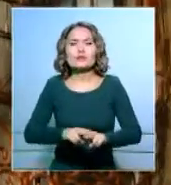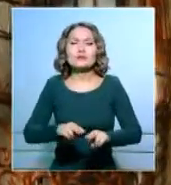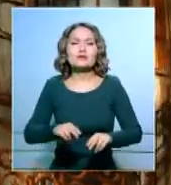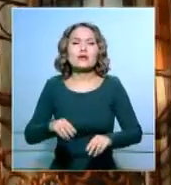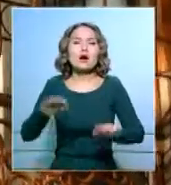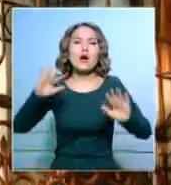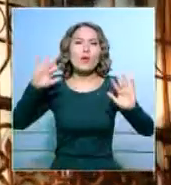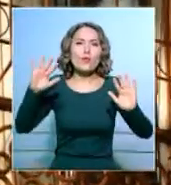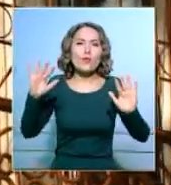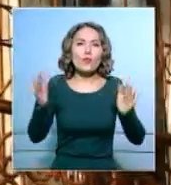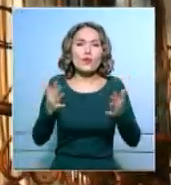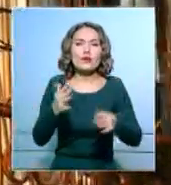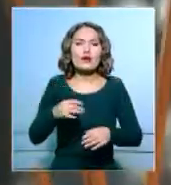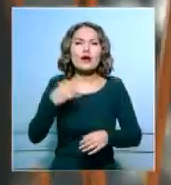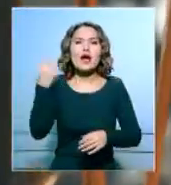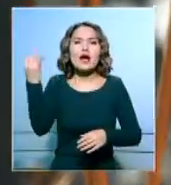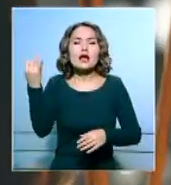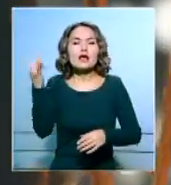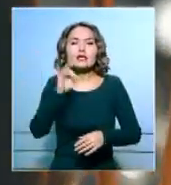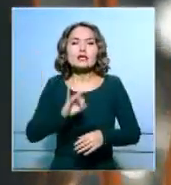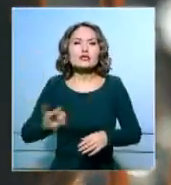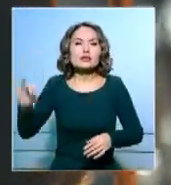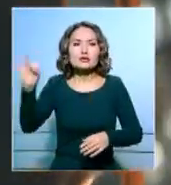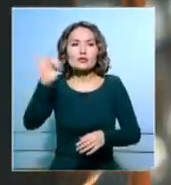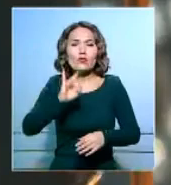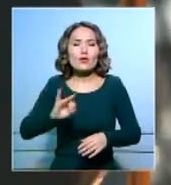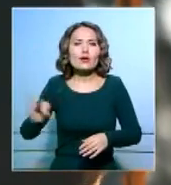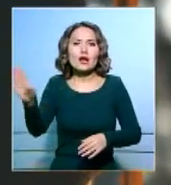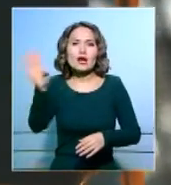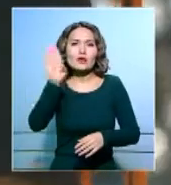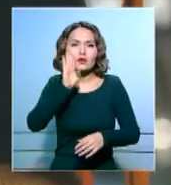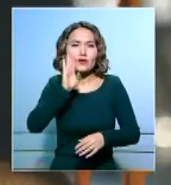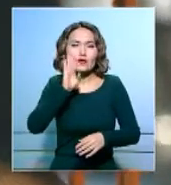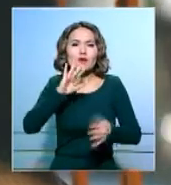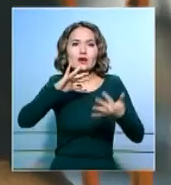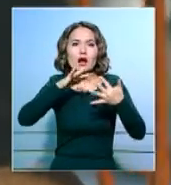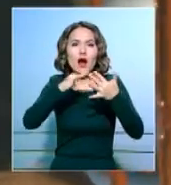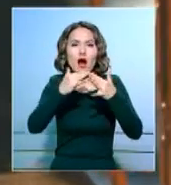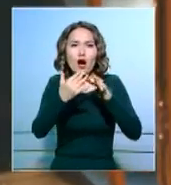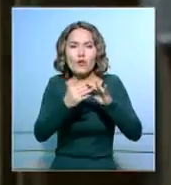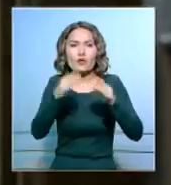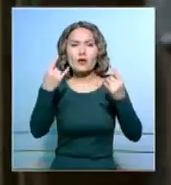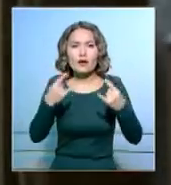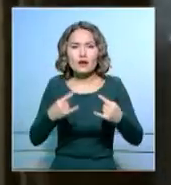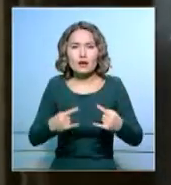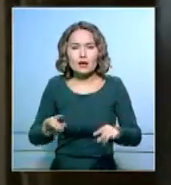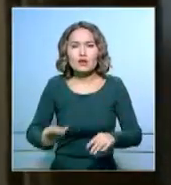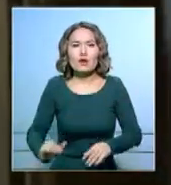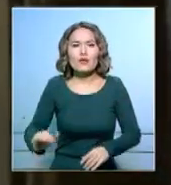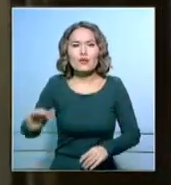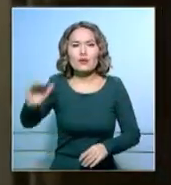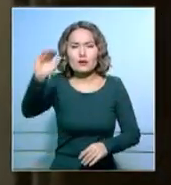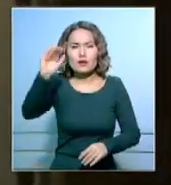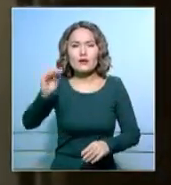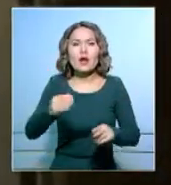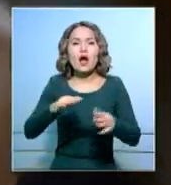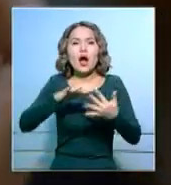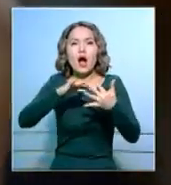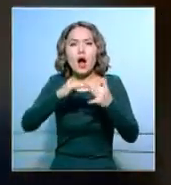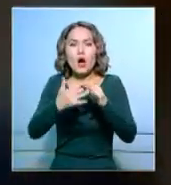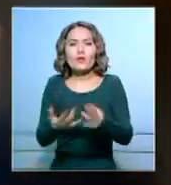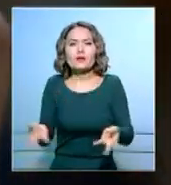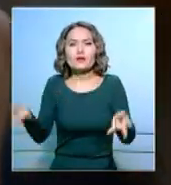Анасы қаза болып, алаңсыз балалық шағымен ойда жоқта қоштасқан Зәуре қалаға әкесін іздеп келеді. Осы жерде оның өзге